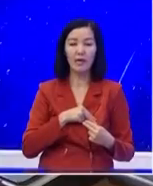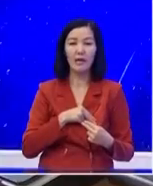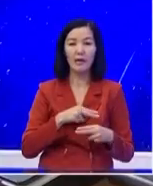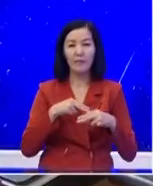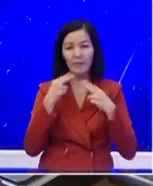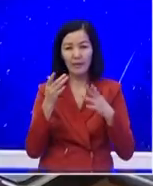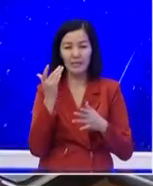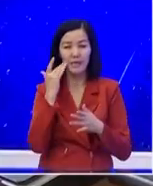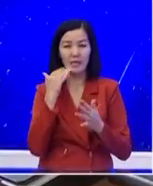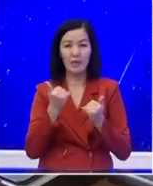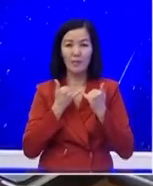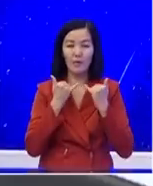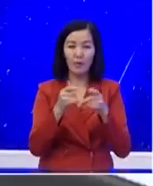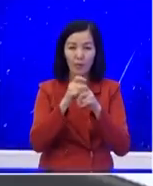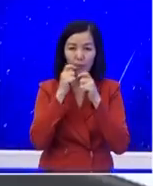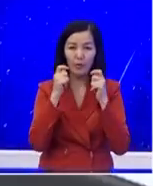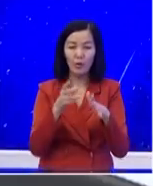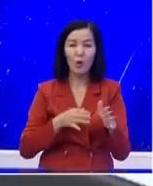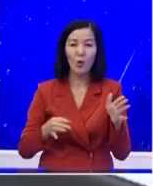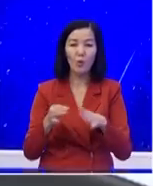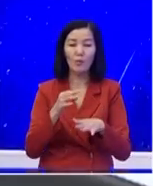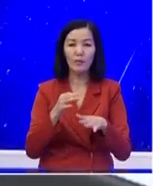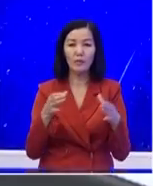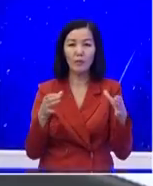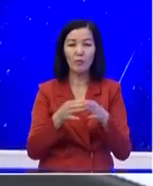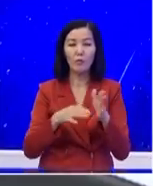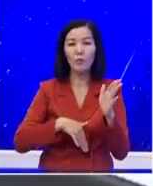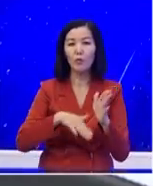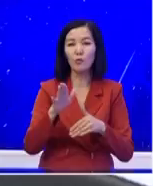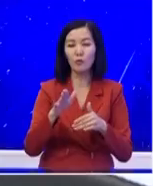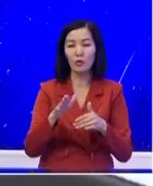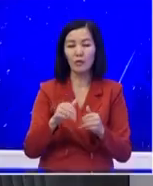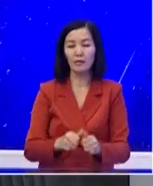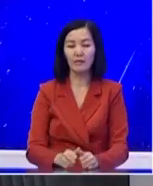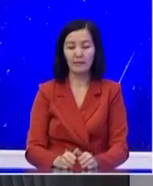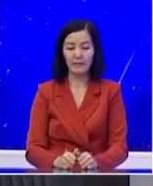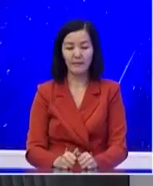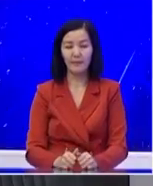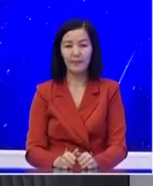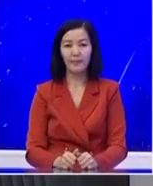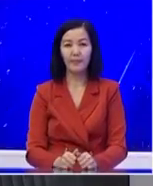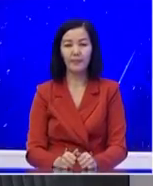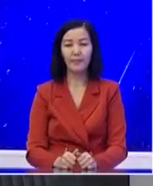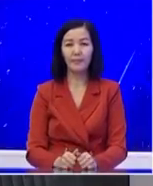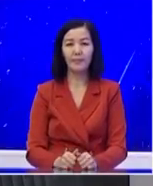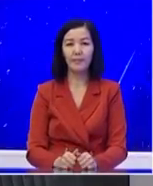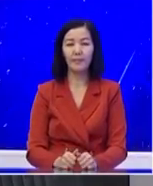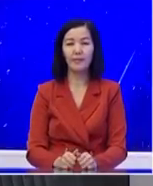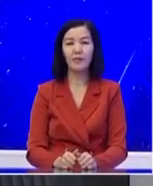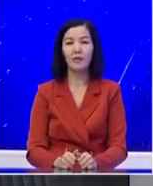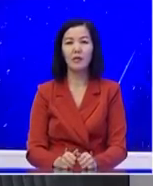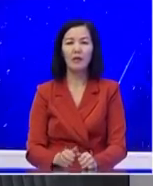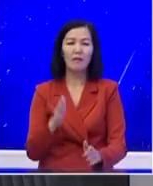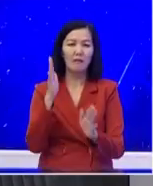көрген жоқ. Облыстық полиция департаменті бөлім үздігі атандырды. Секси өлін арасы ыстық жерлер,